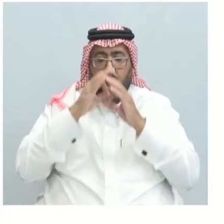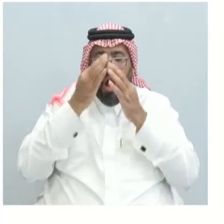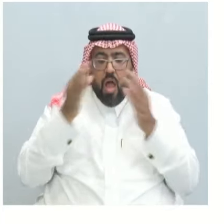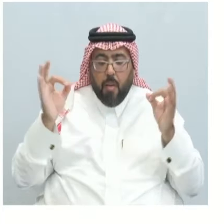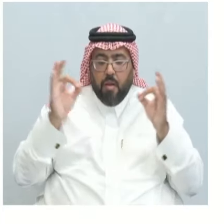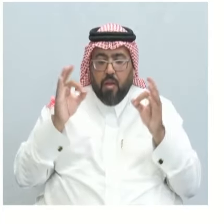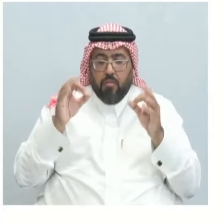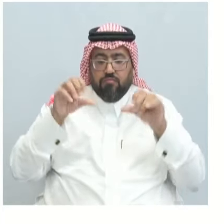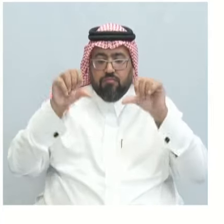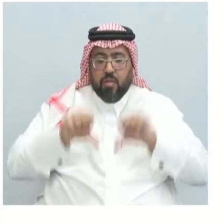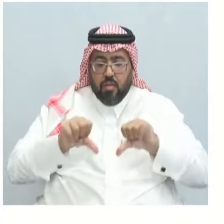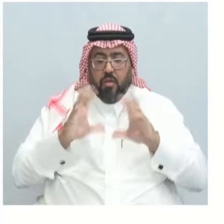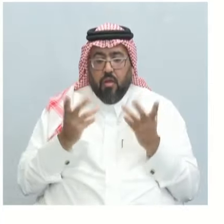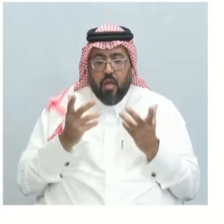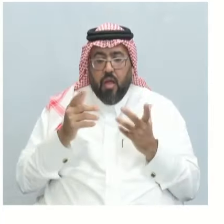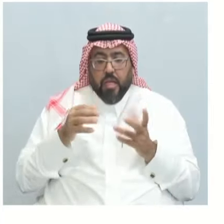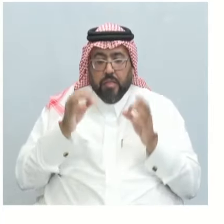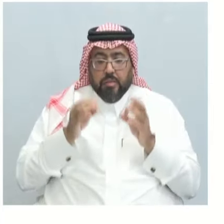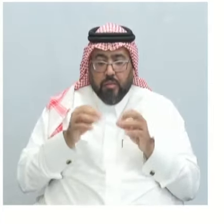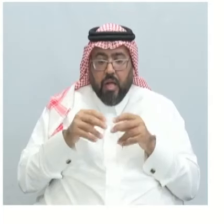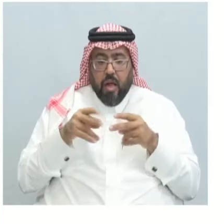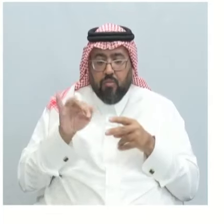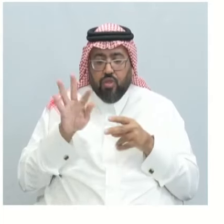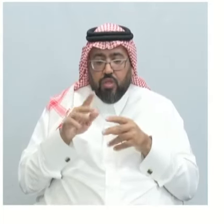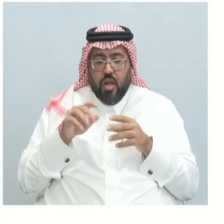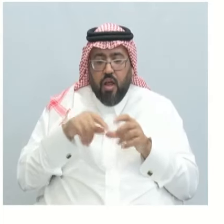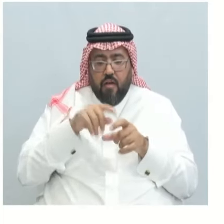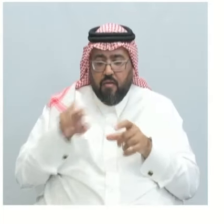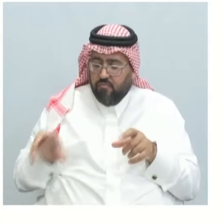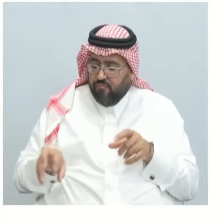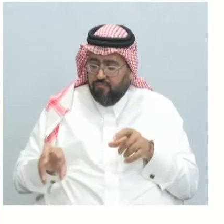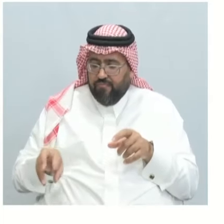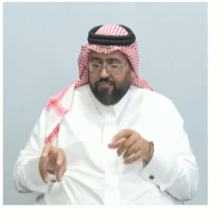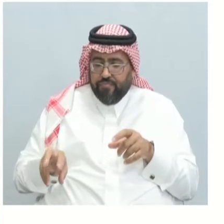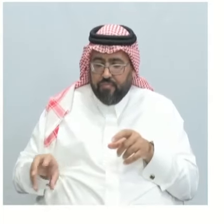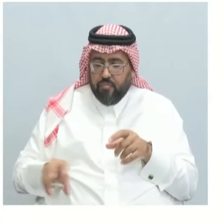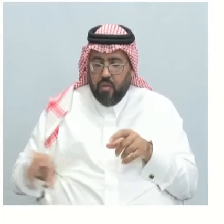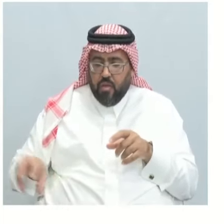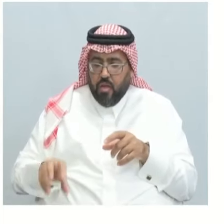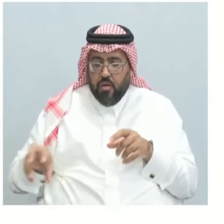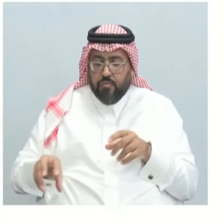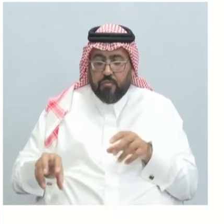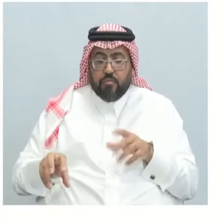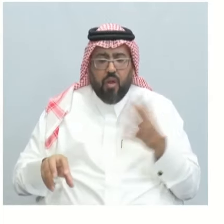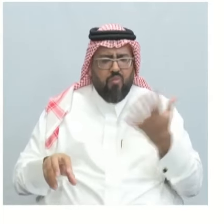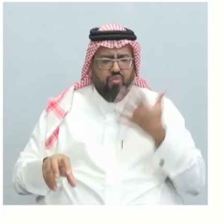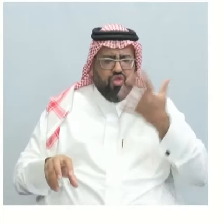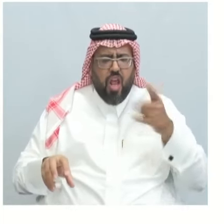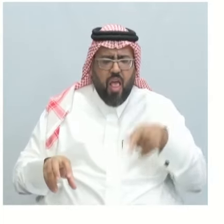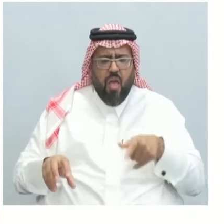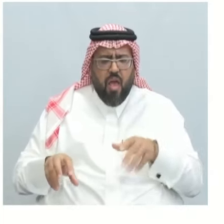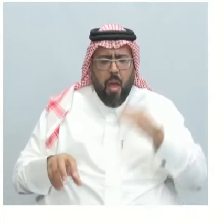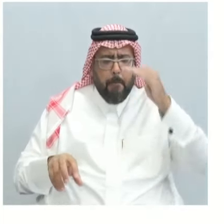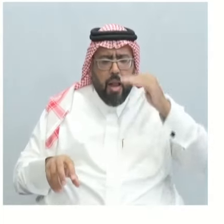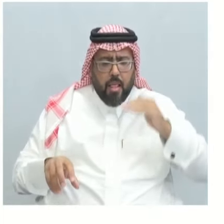باكمله اذا كان من الممكن تحريك مؤشر الفاره فهذا يعني غالبا ان المشكله تكمل في